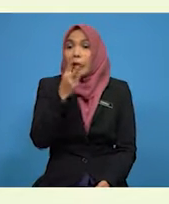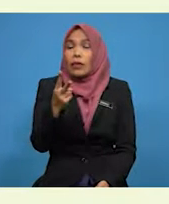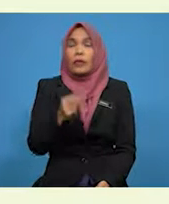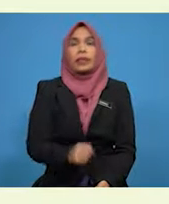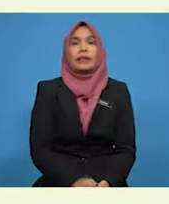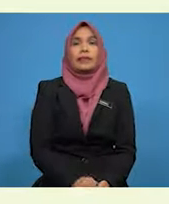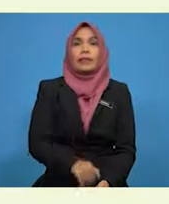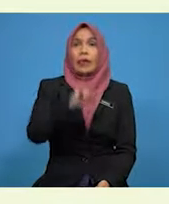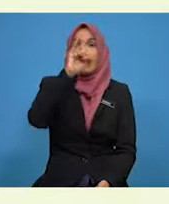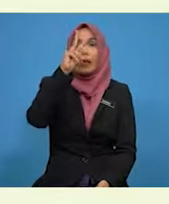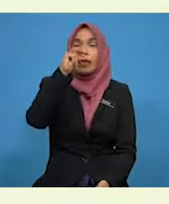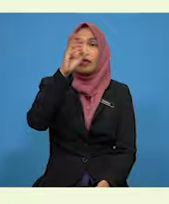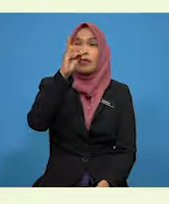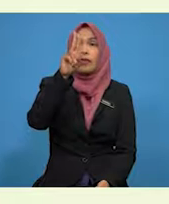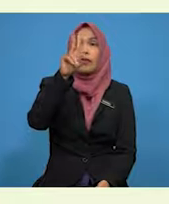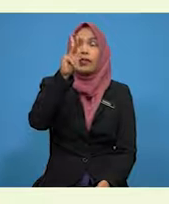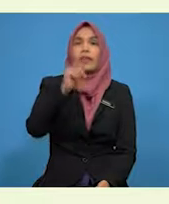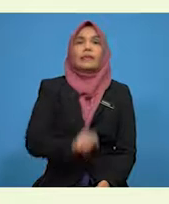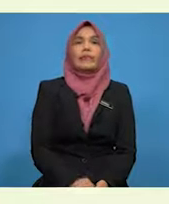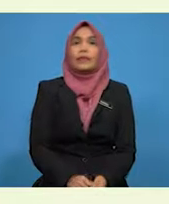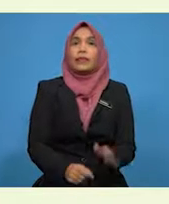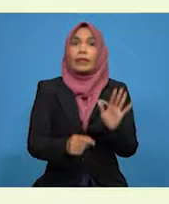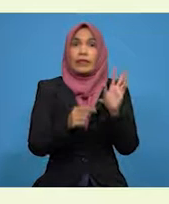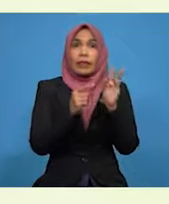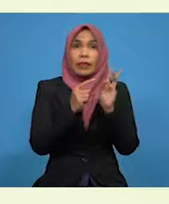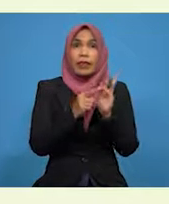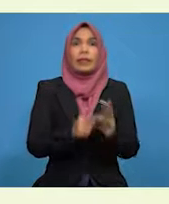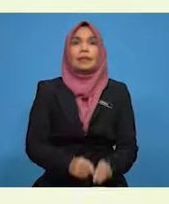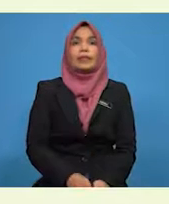Keenam, melakukan pemotongan paruh poultry.